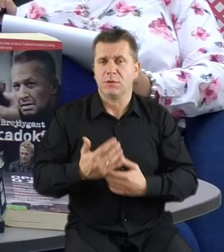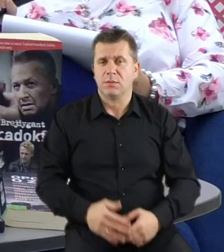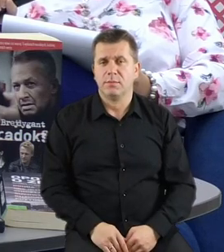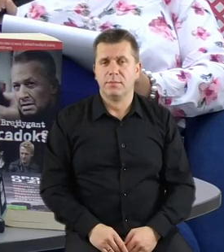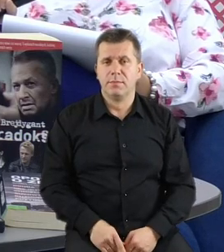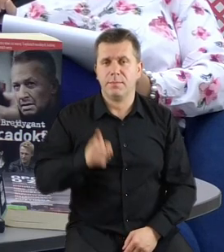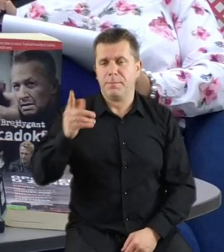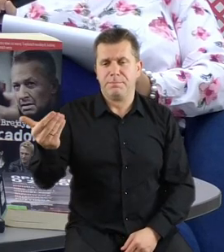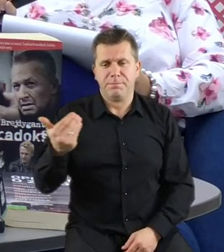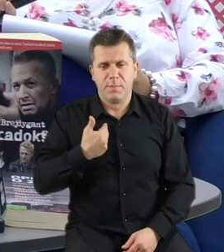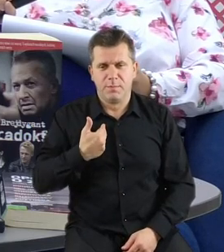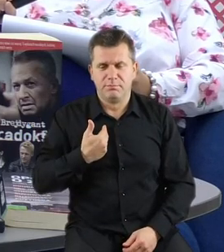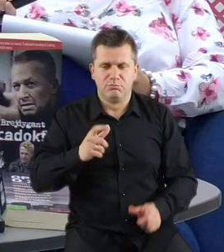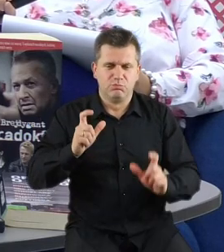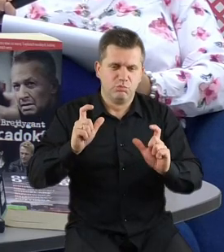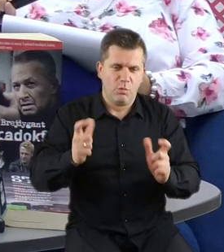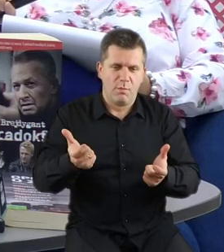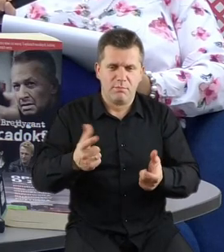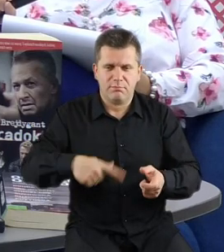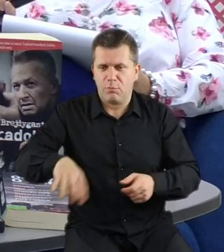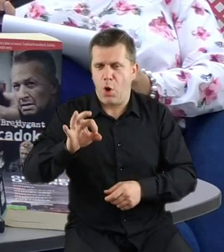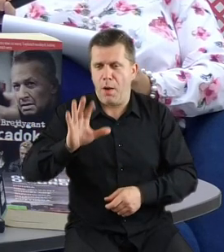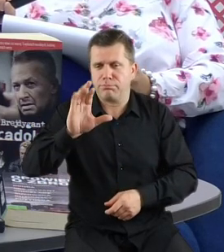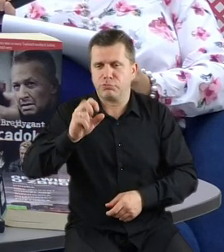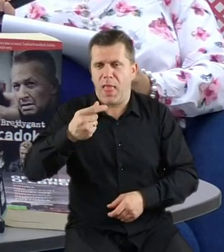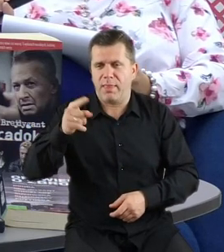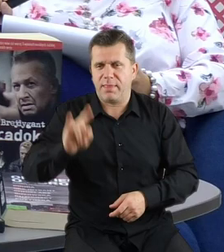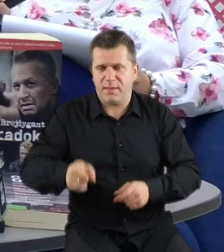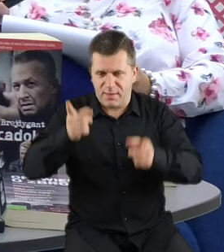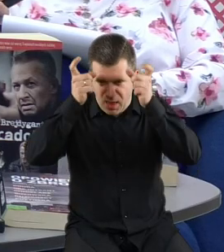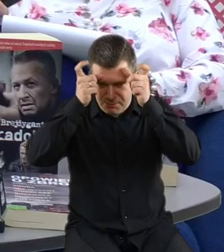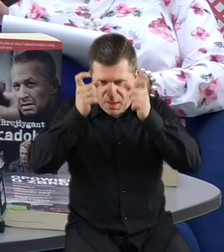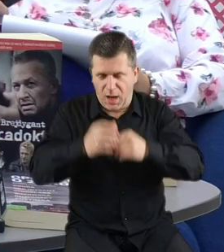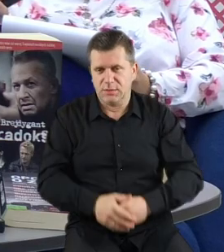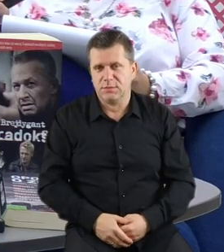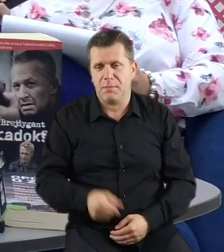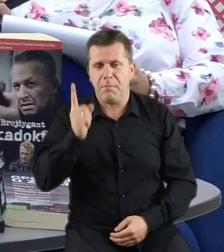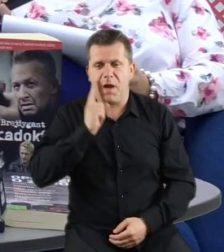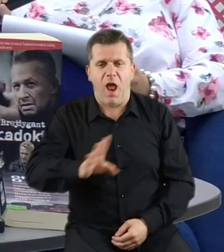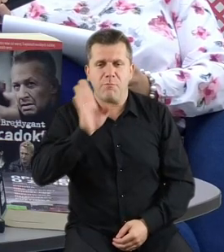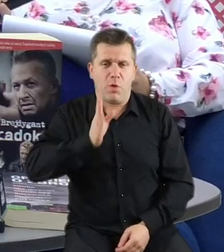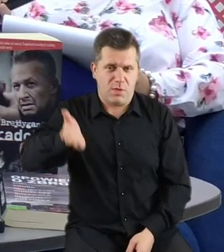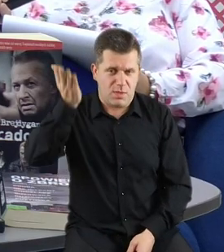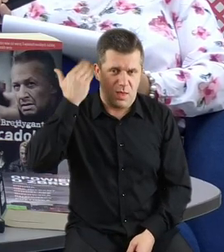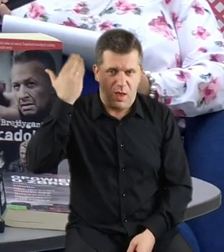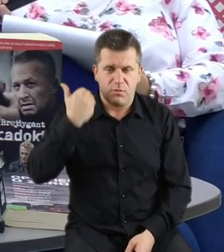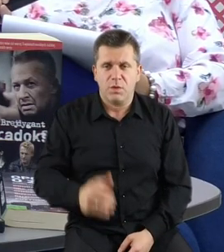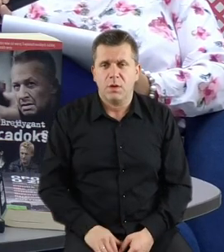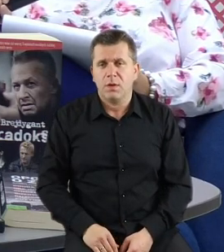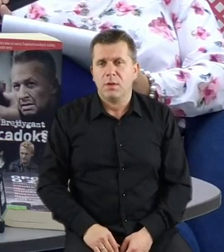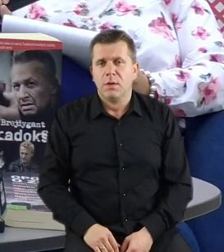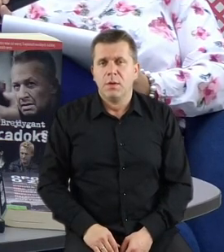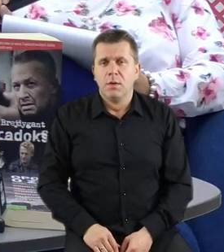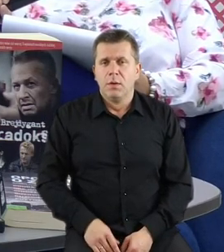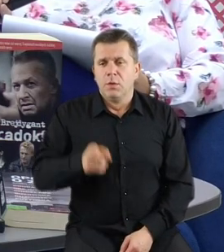że tam jakieś były diabelskie obrzędy odprawiane przy nim prawdopodobnie kiedyś dawno temu, więc